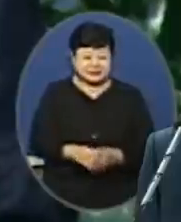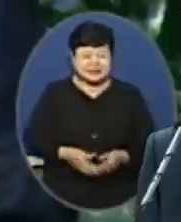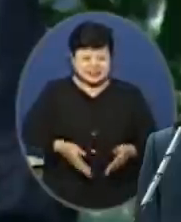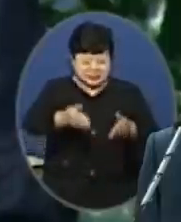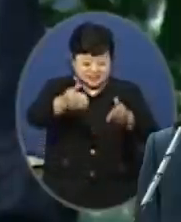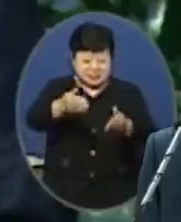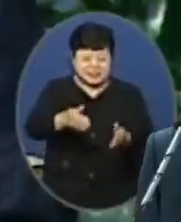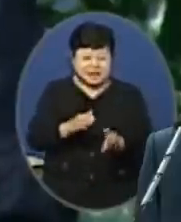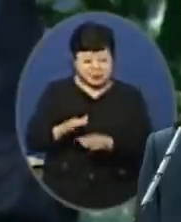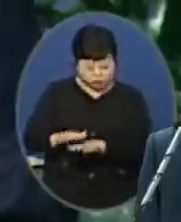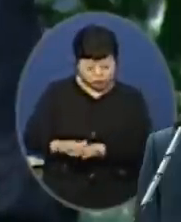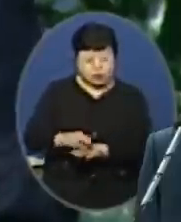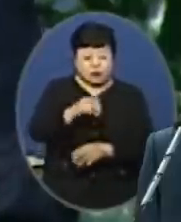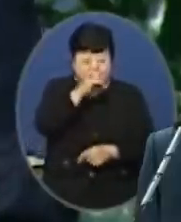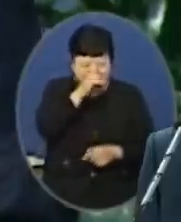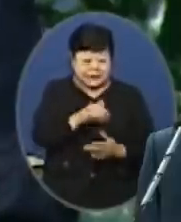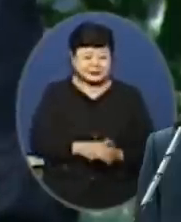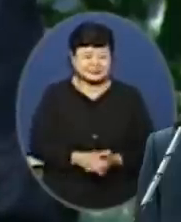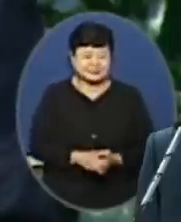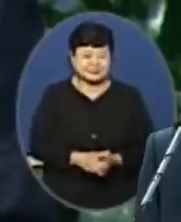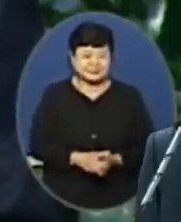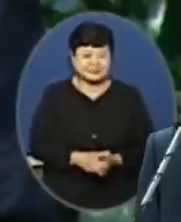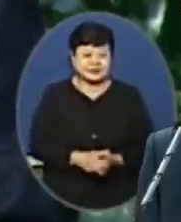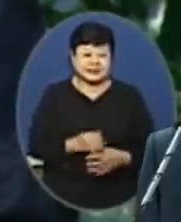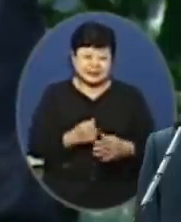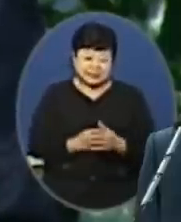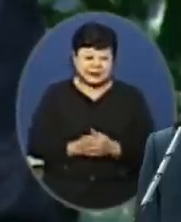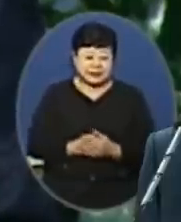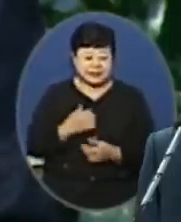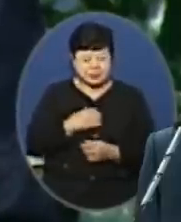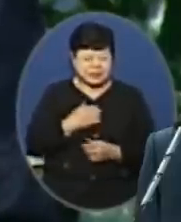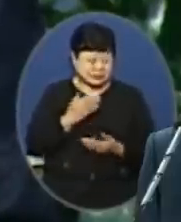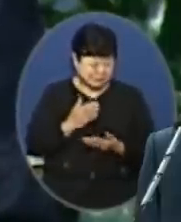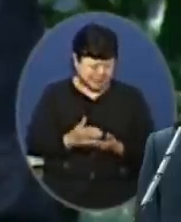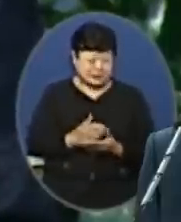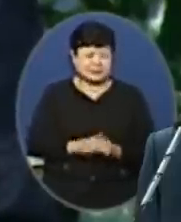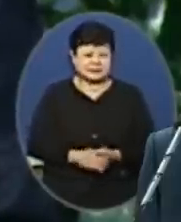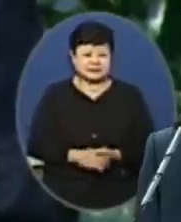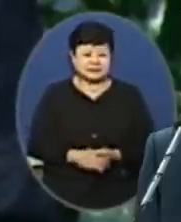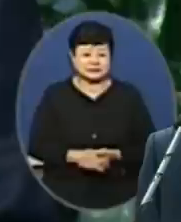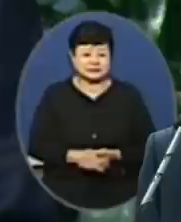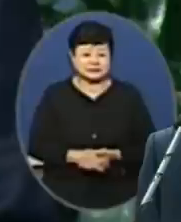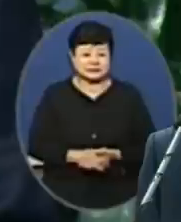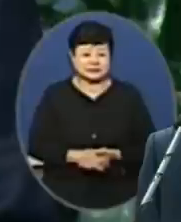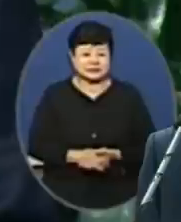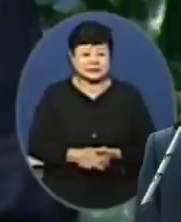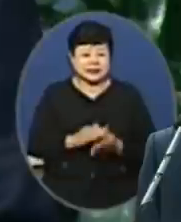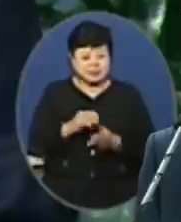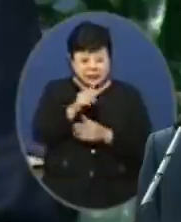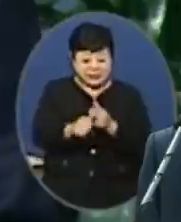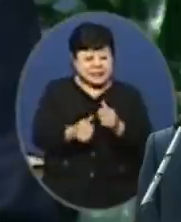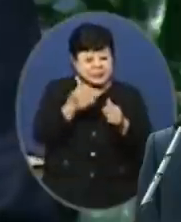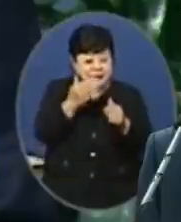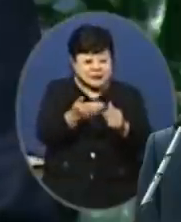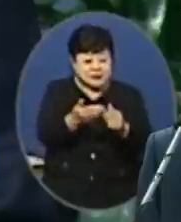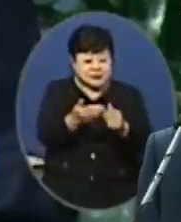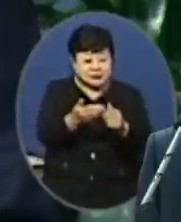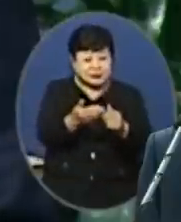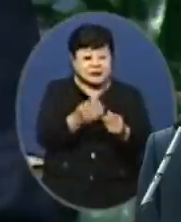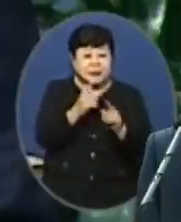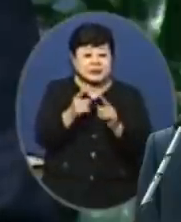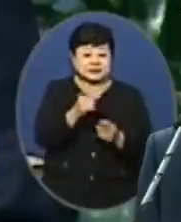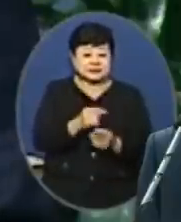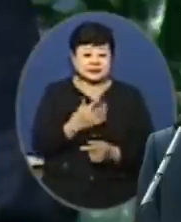길을 예비해 놓고 있는 것입니다. 그러므로 염려하지 말라는 것입니다. 예비하시는 하나님은